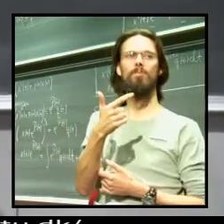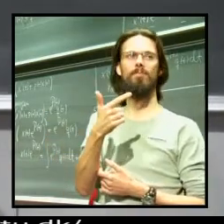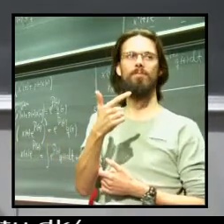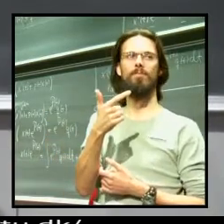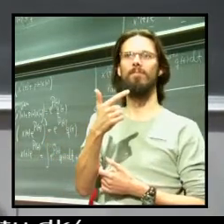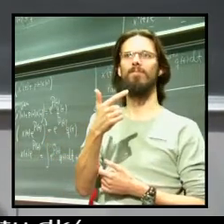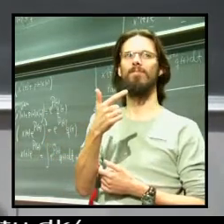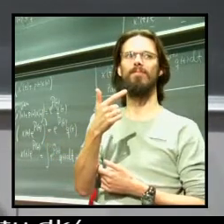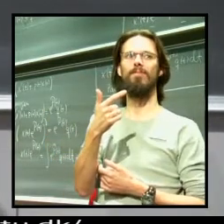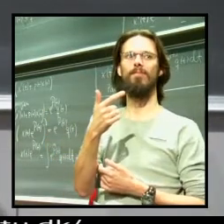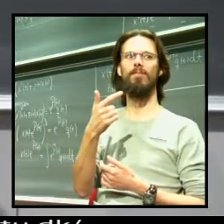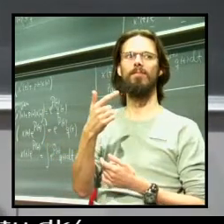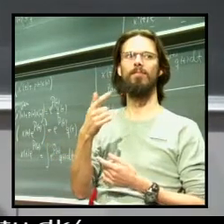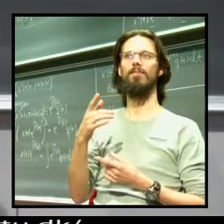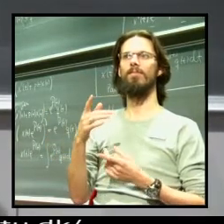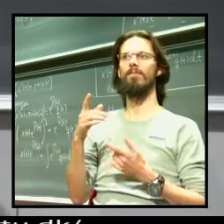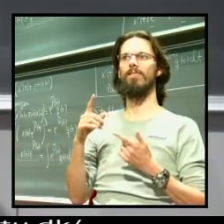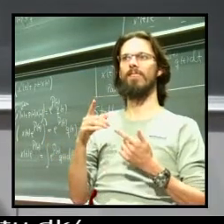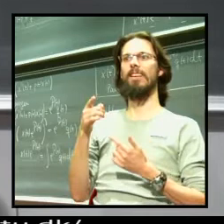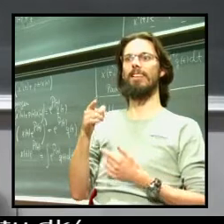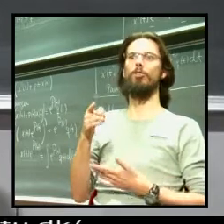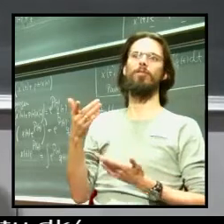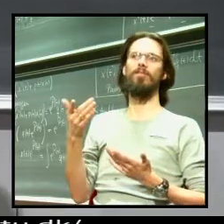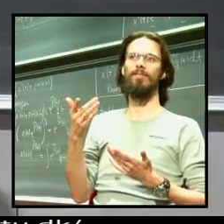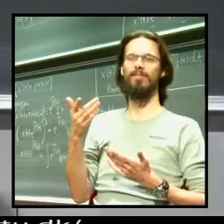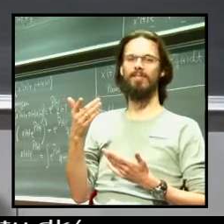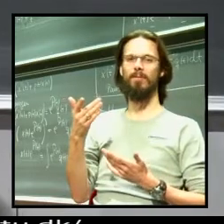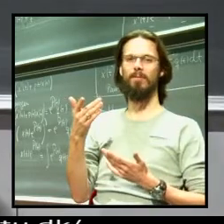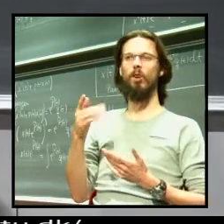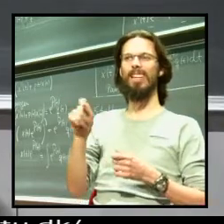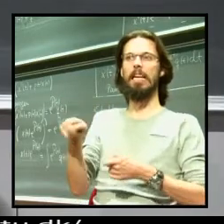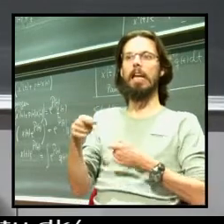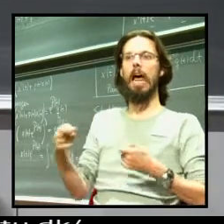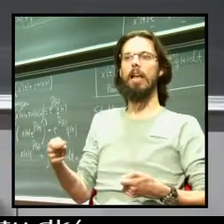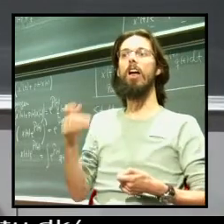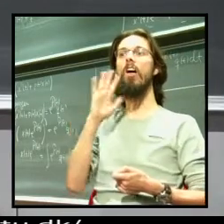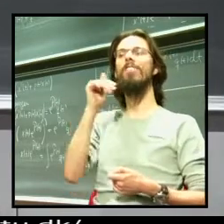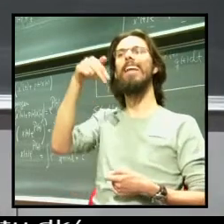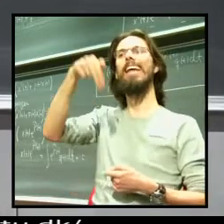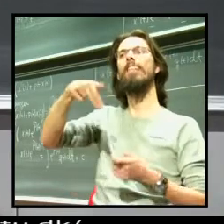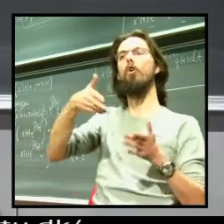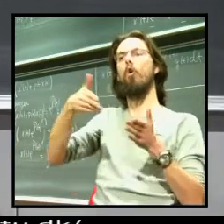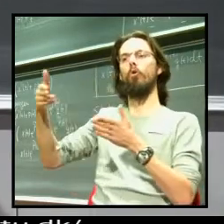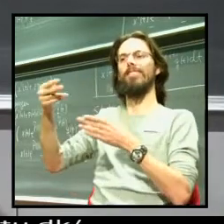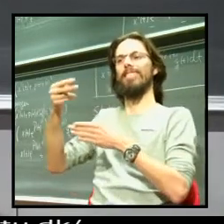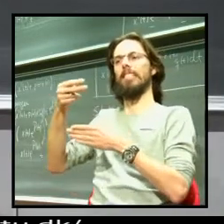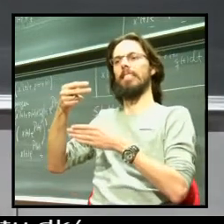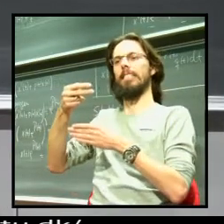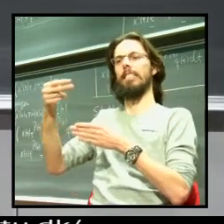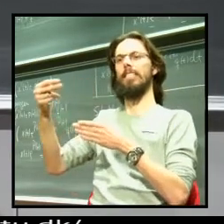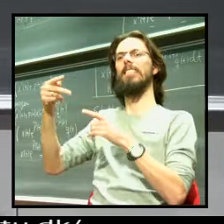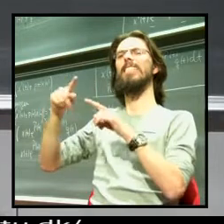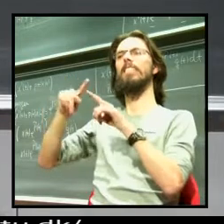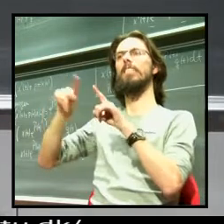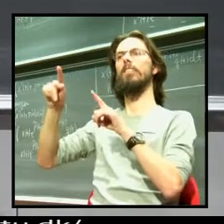det er den. Og det gælder helt generelt, at hvis I har en n-te ordens lineær differentialligning, så